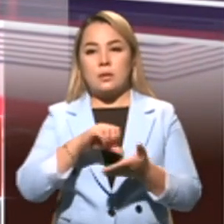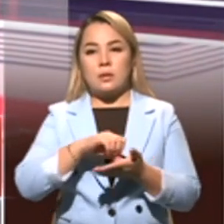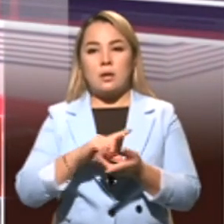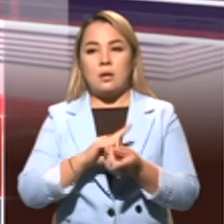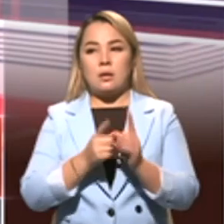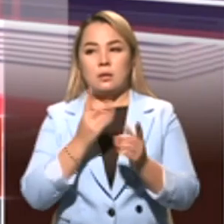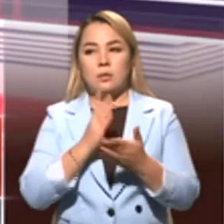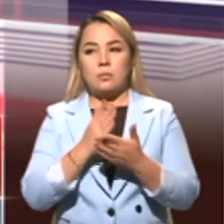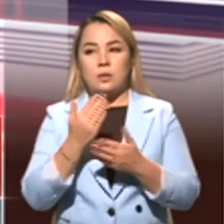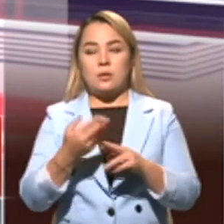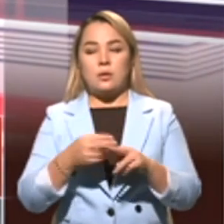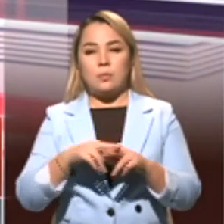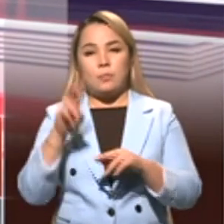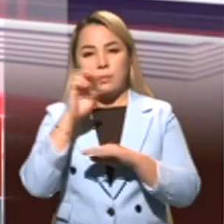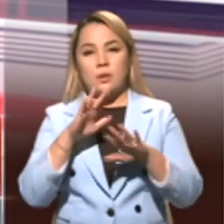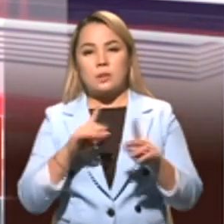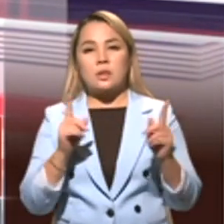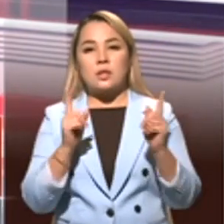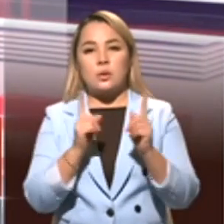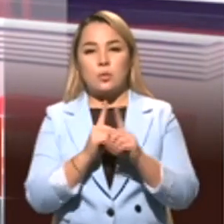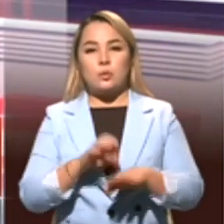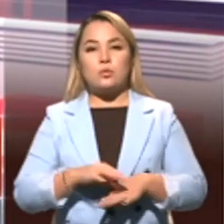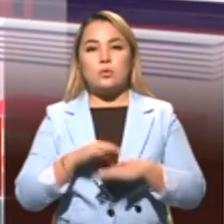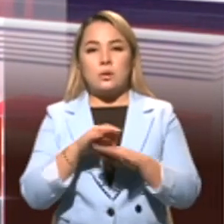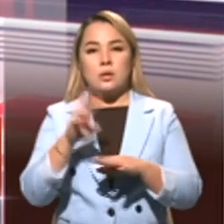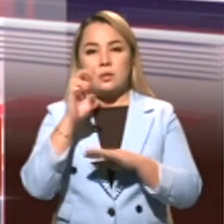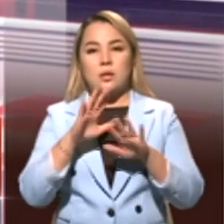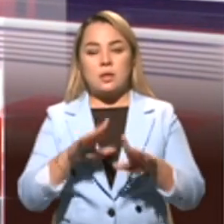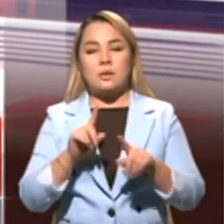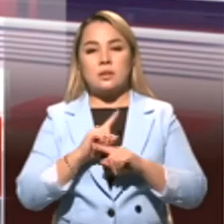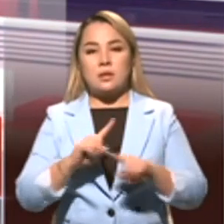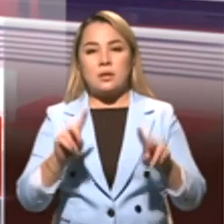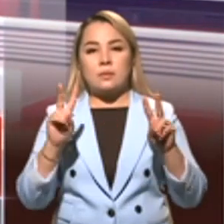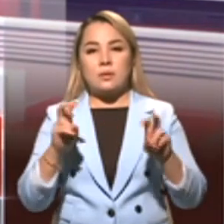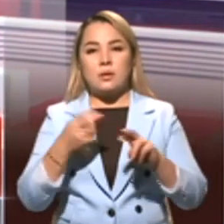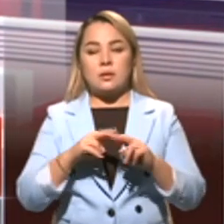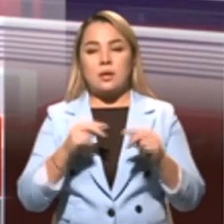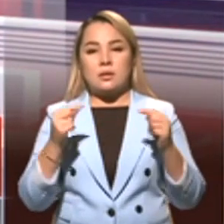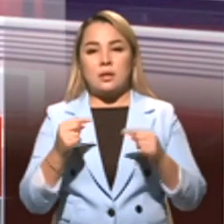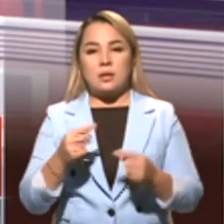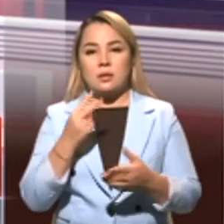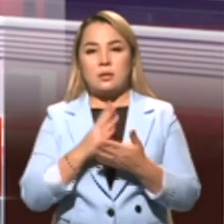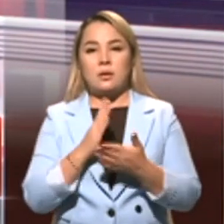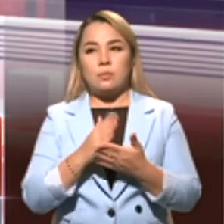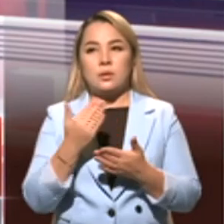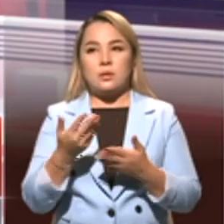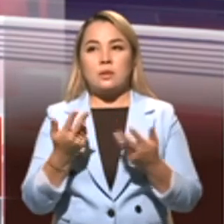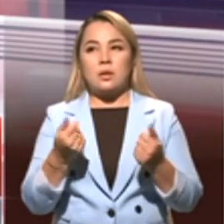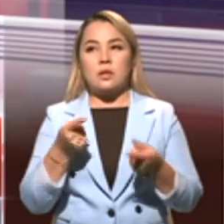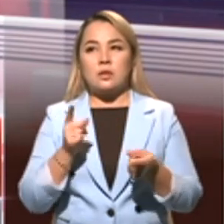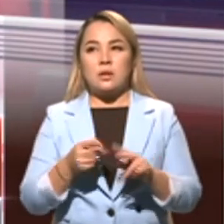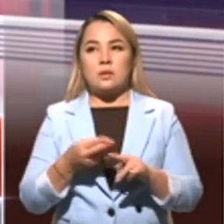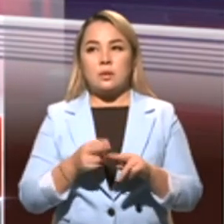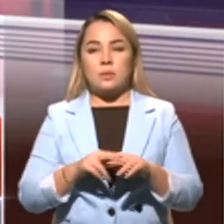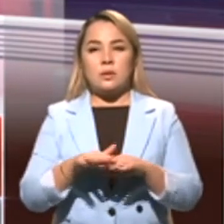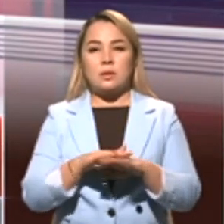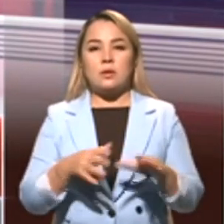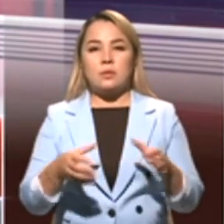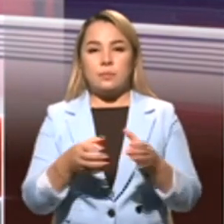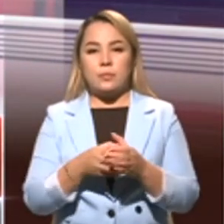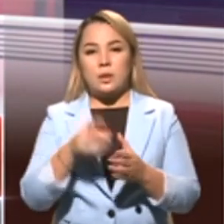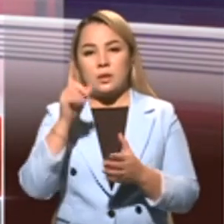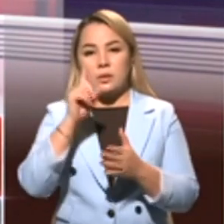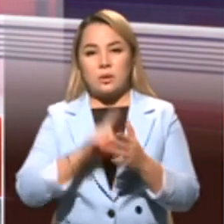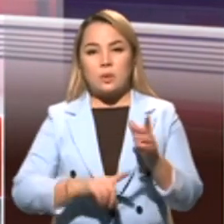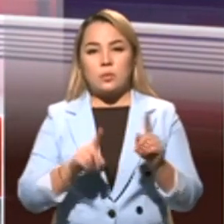және бұл мемлекеттің кездесулер ел деген ерекше атына сай келеді дейді. Расымен де біз